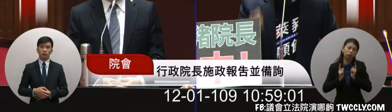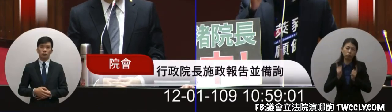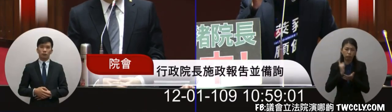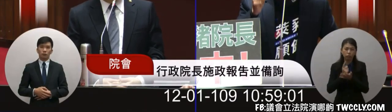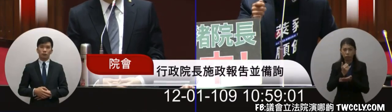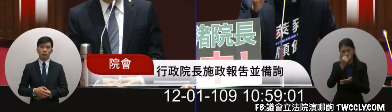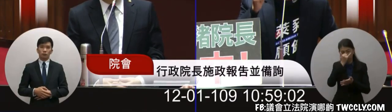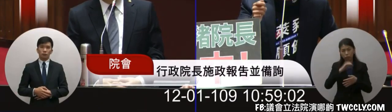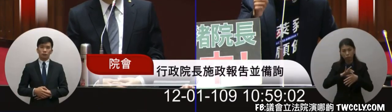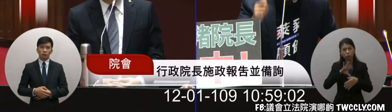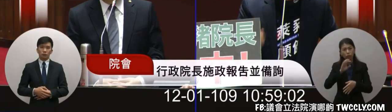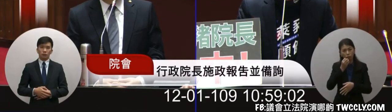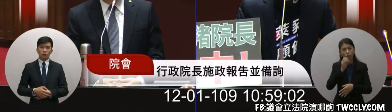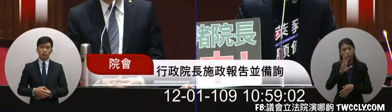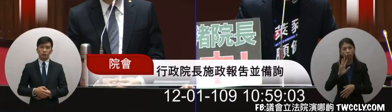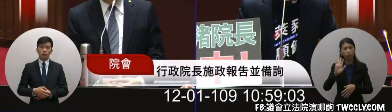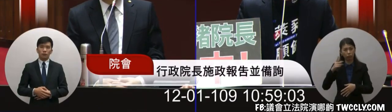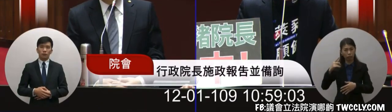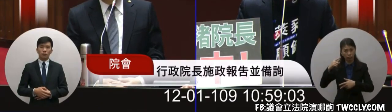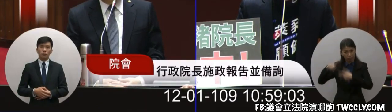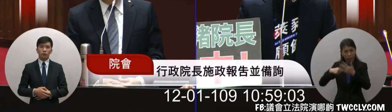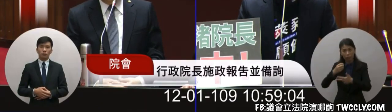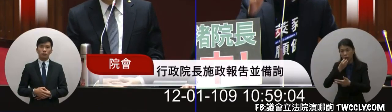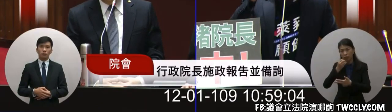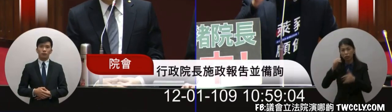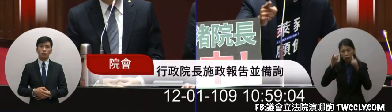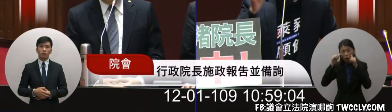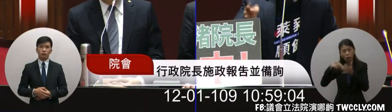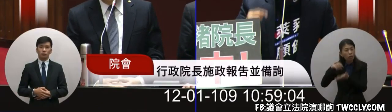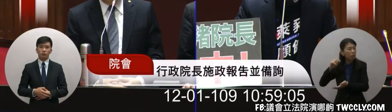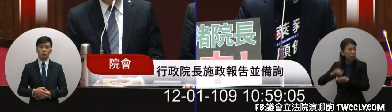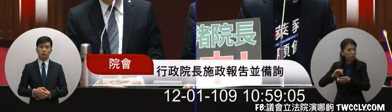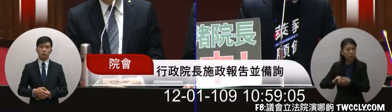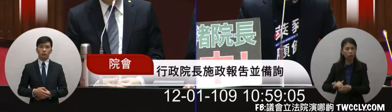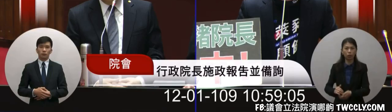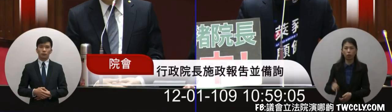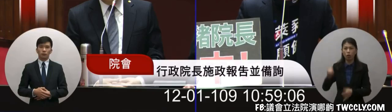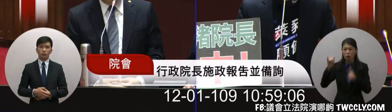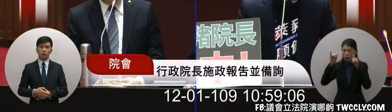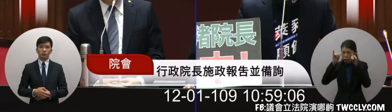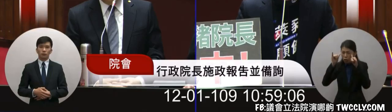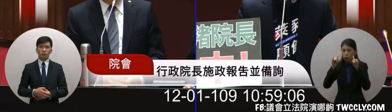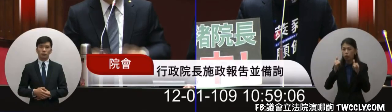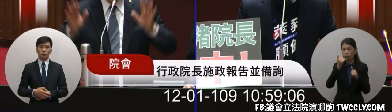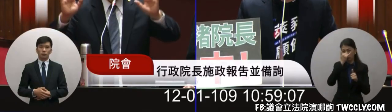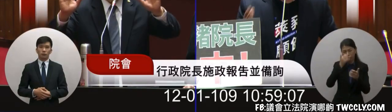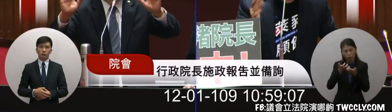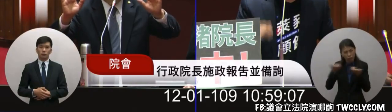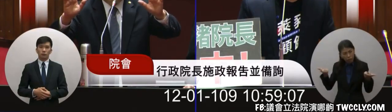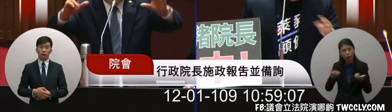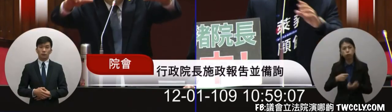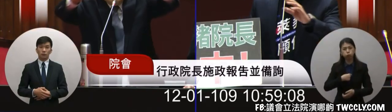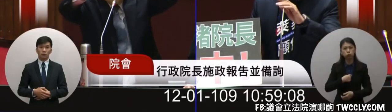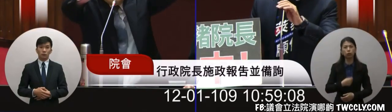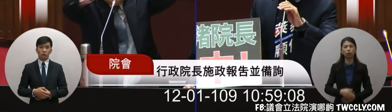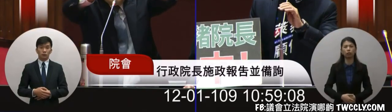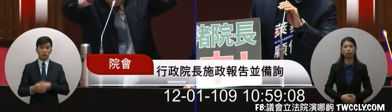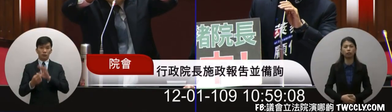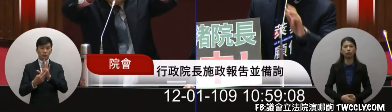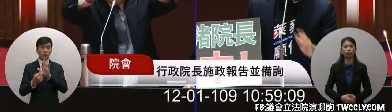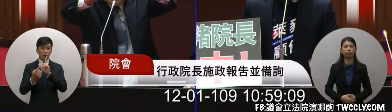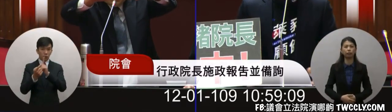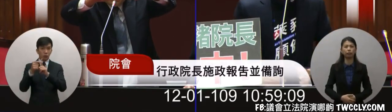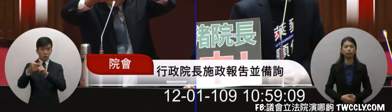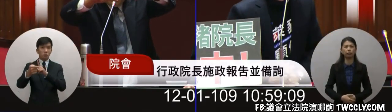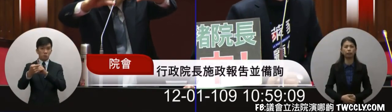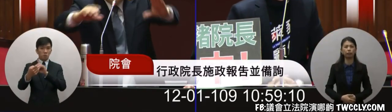肉，但是不一定一个礼拜吃得到一次牛肉，所以牛猪本来就应该分离嘛。 这个我们对于标